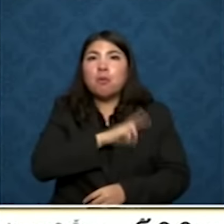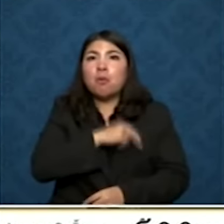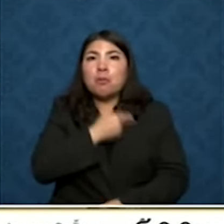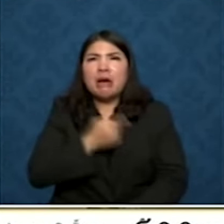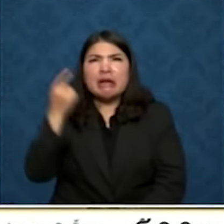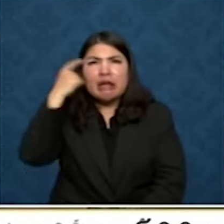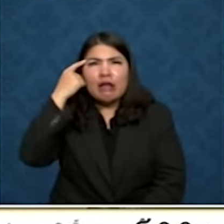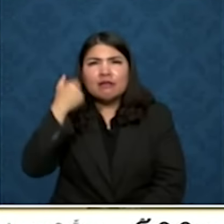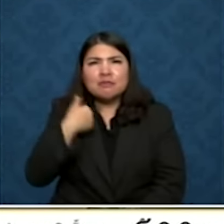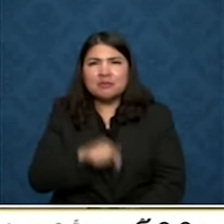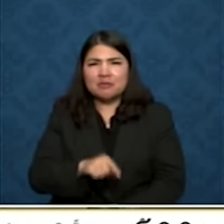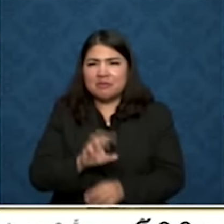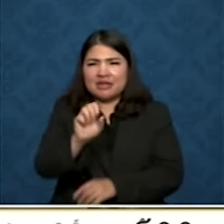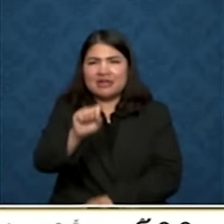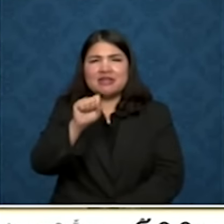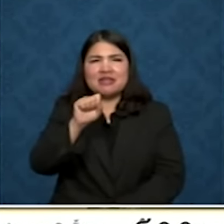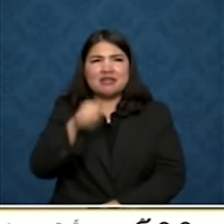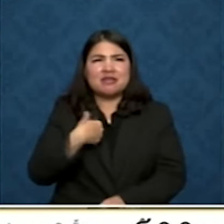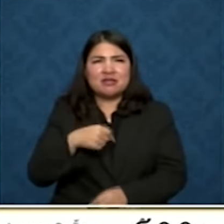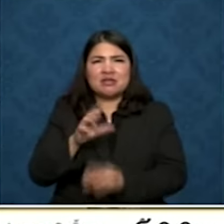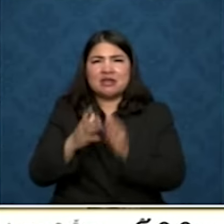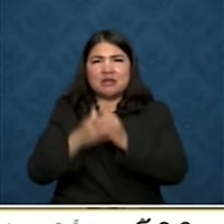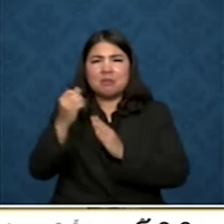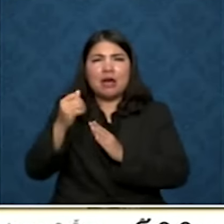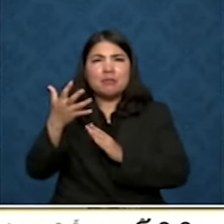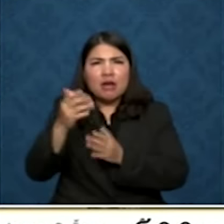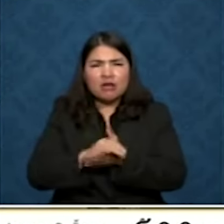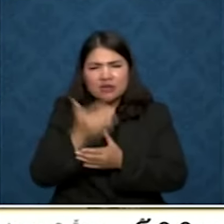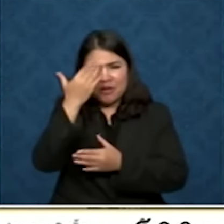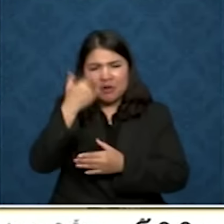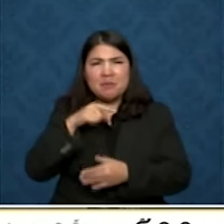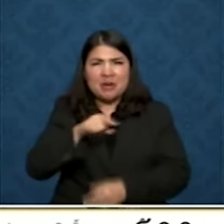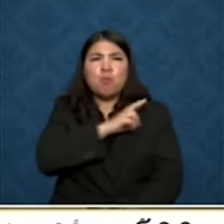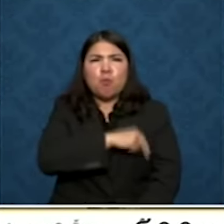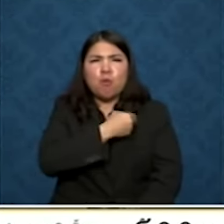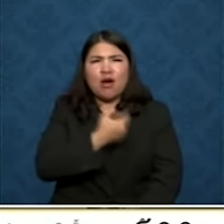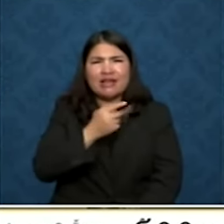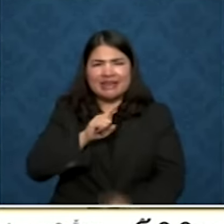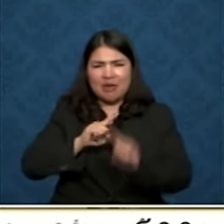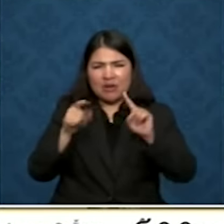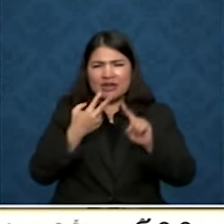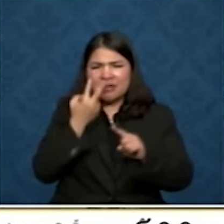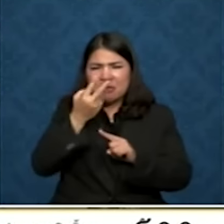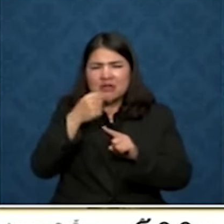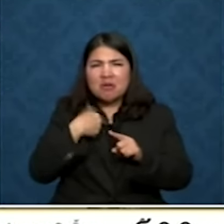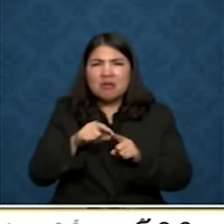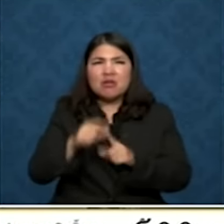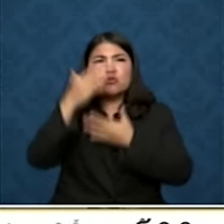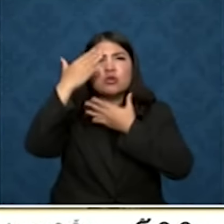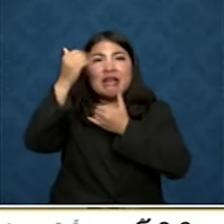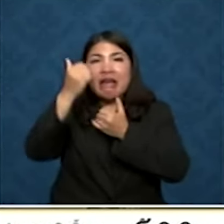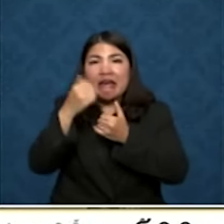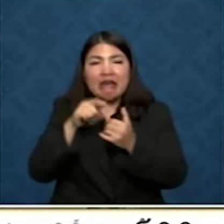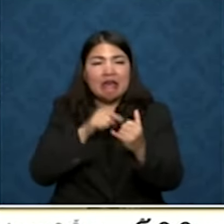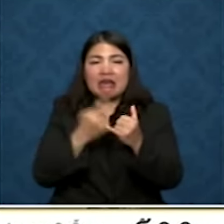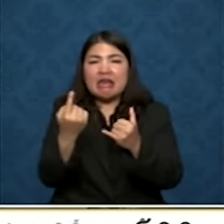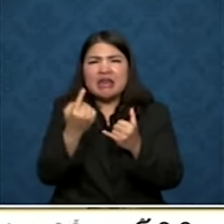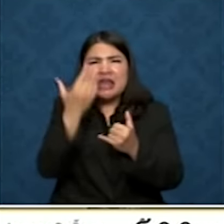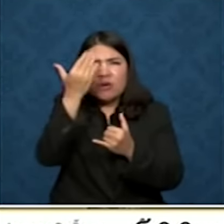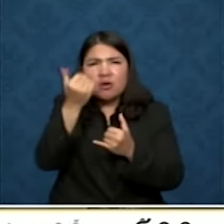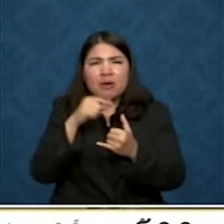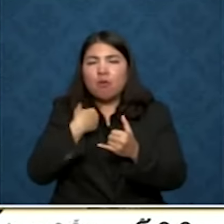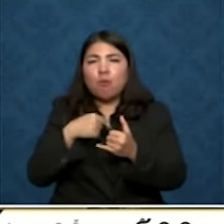สภาผู้แทนราษฎรคือท่านเป็นหมอก็จริงนะคะแต่การจะมา Dictเคสอะไรต่างๆทำไมท่านสนใจเคสเดียวคะทำไมท่านไม่